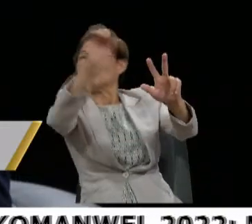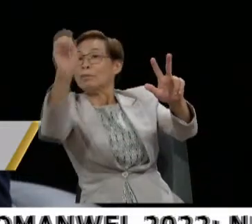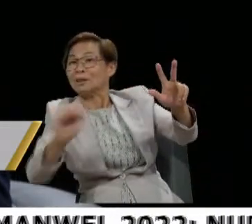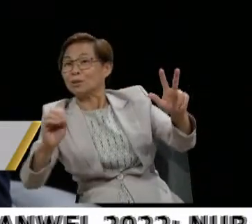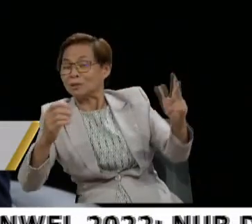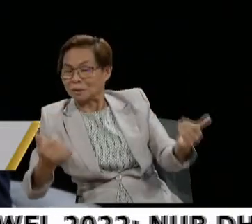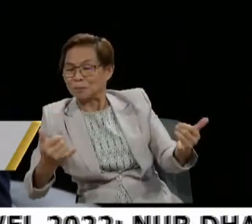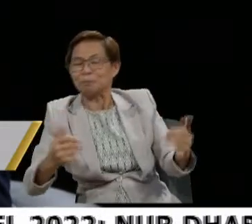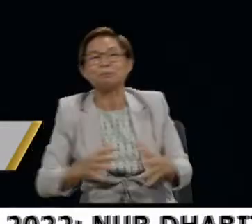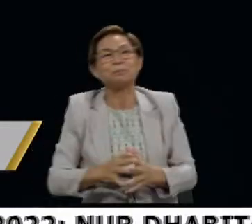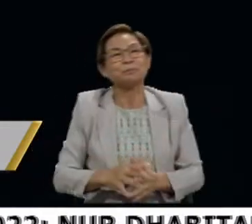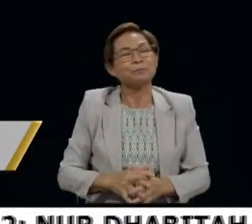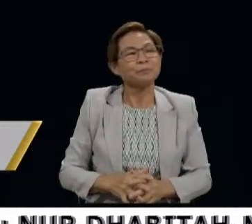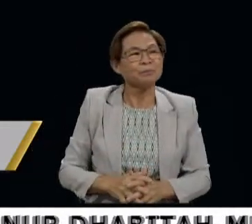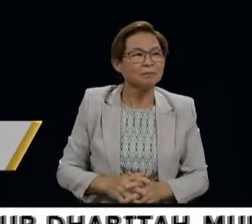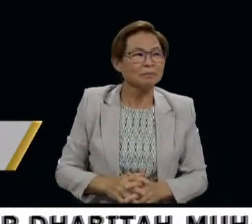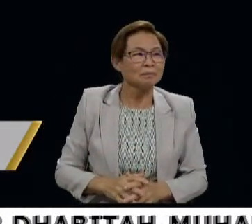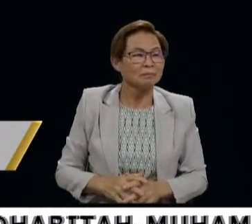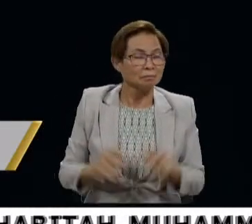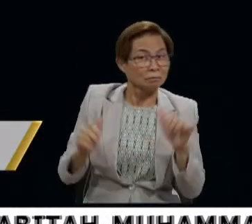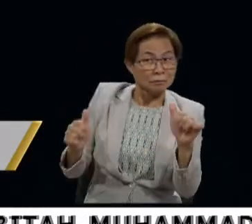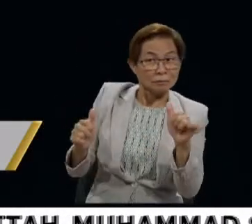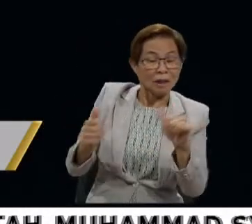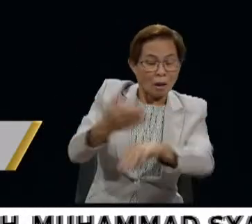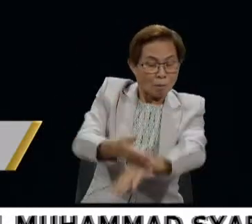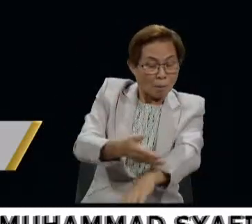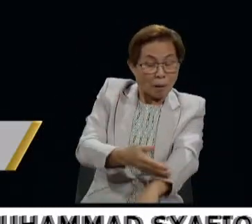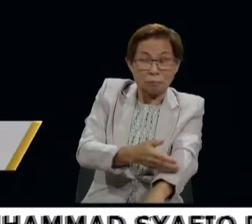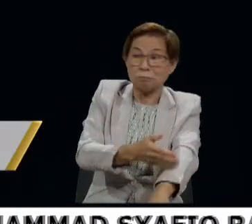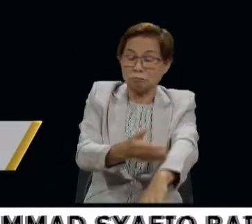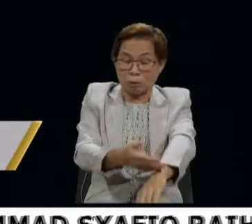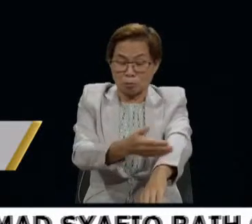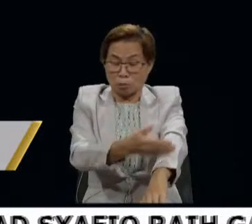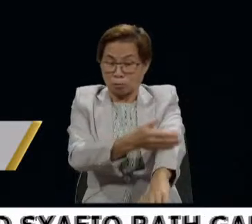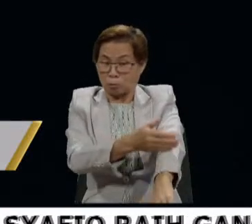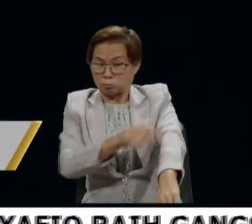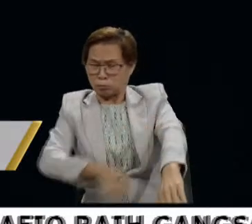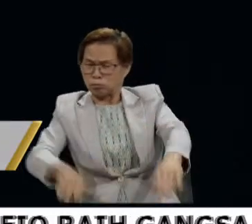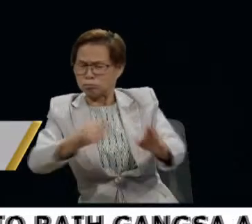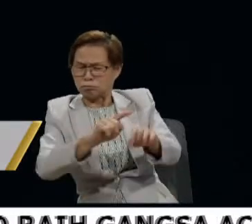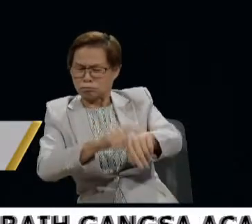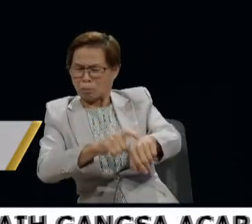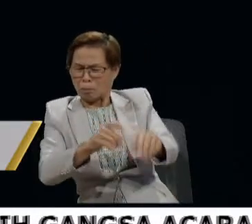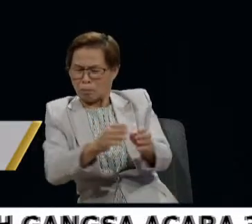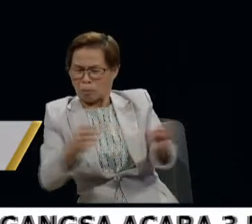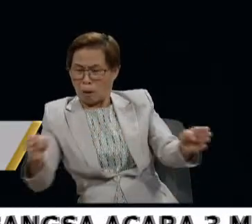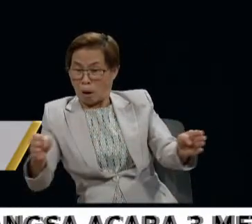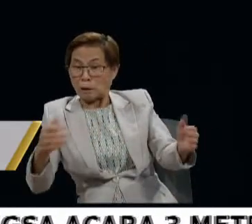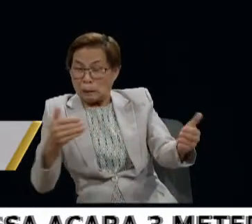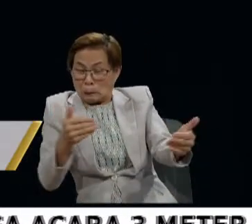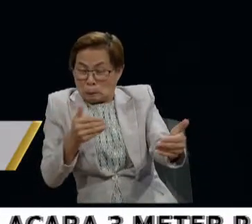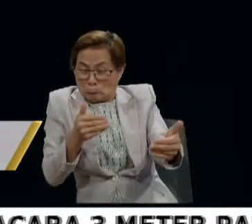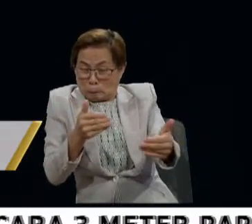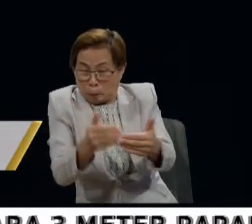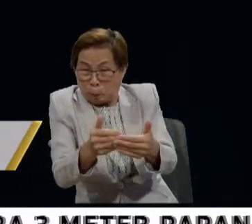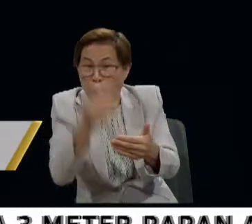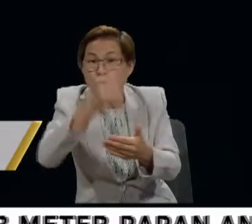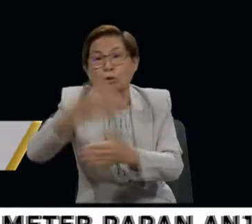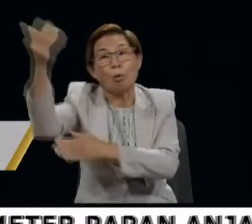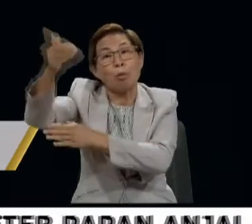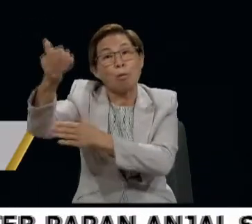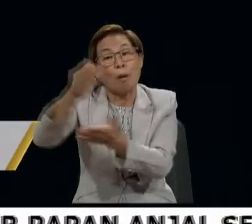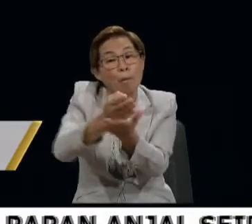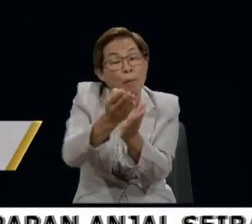3.9% okey baik dengan prestasi itu dan dalam tempoh yang sudah semakin hampir untuk pembentangan